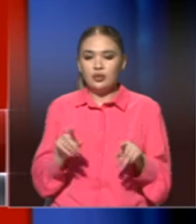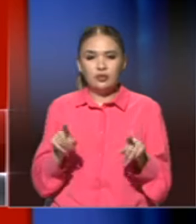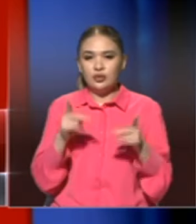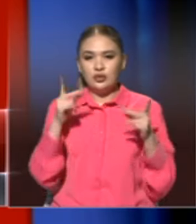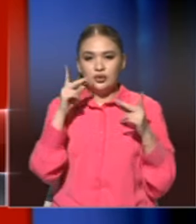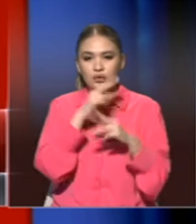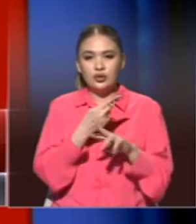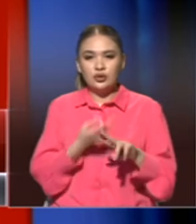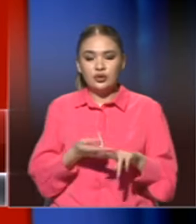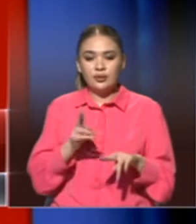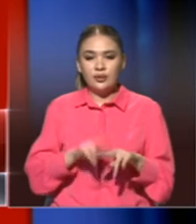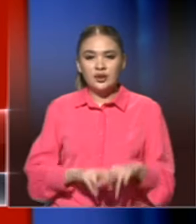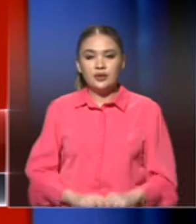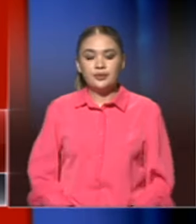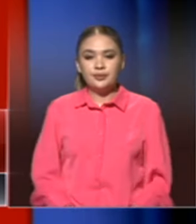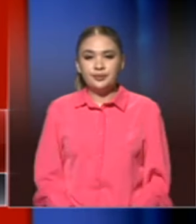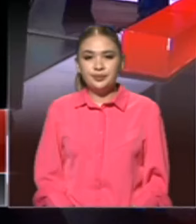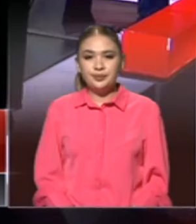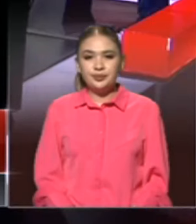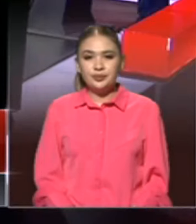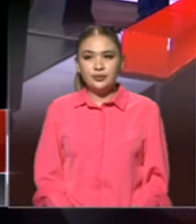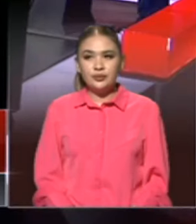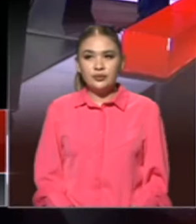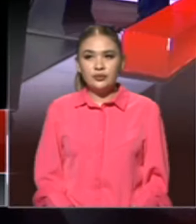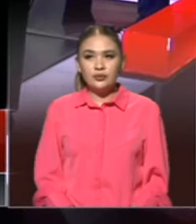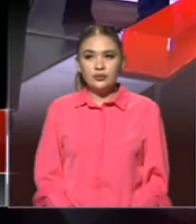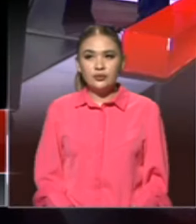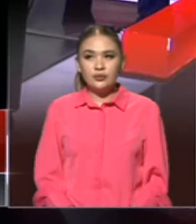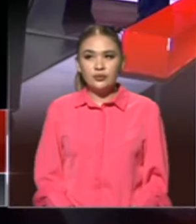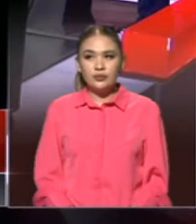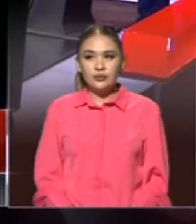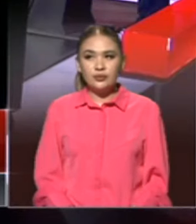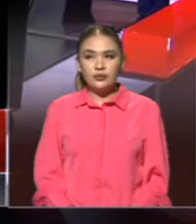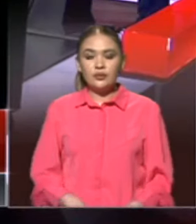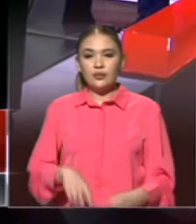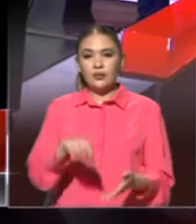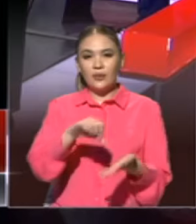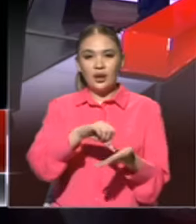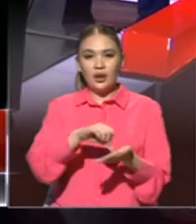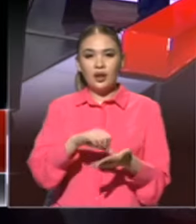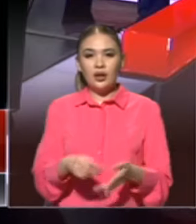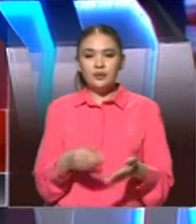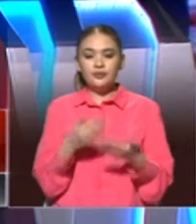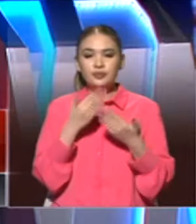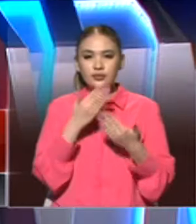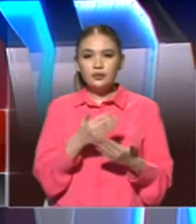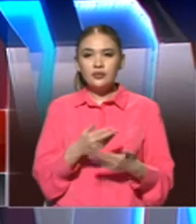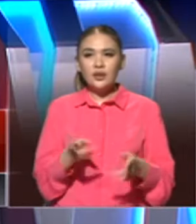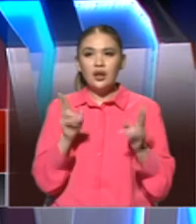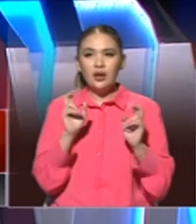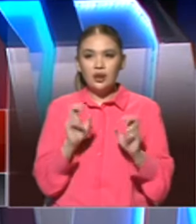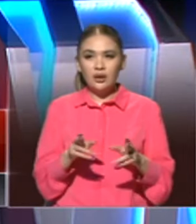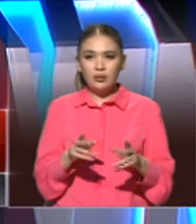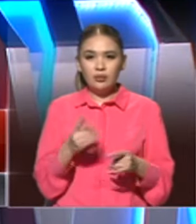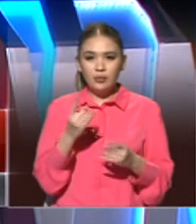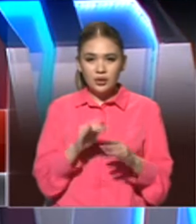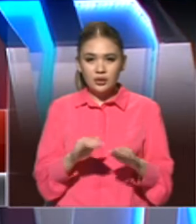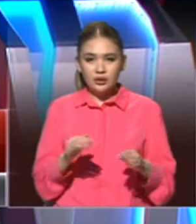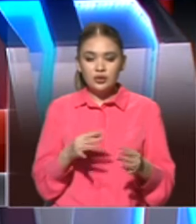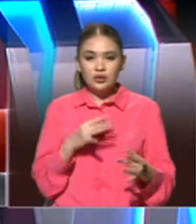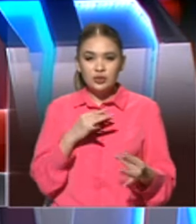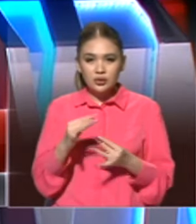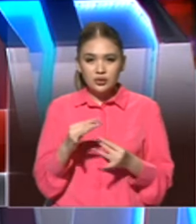ойлаймын. Сонда мен түсінбедім мына біздің спикерді. Қалай, баламен жұмыс істей ме? Әрине,